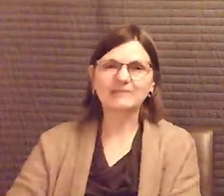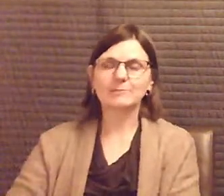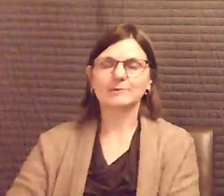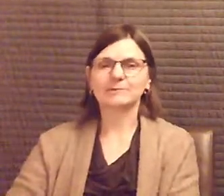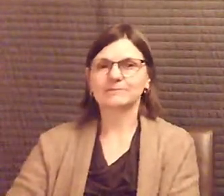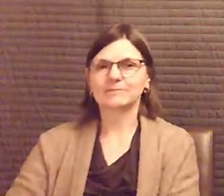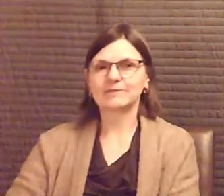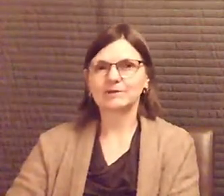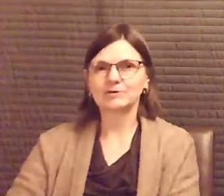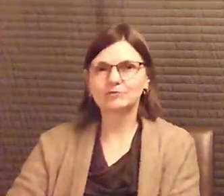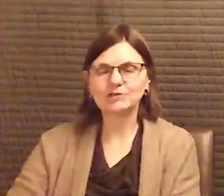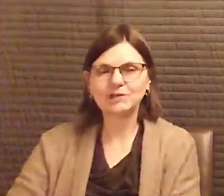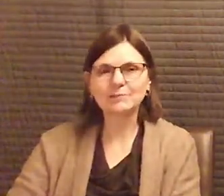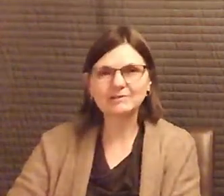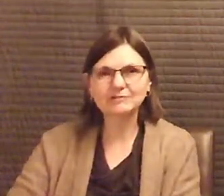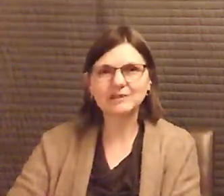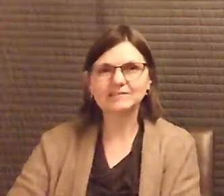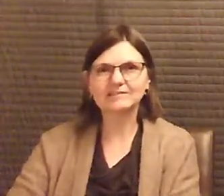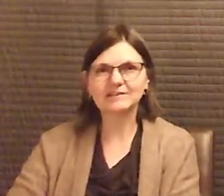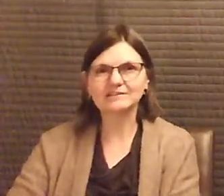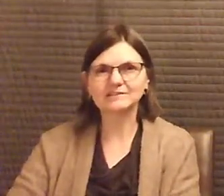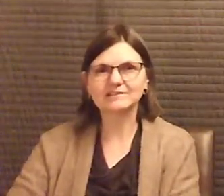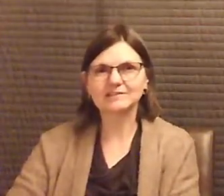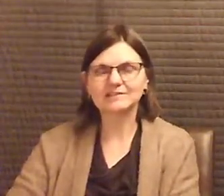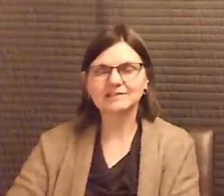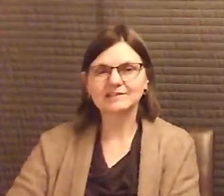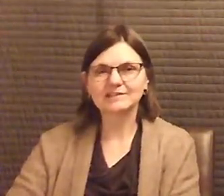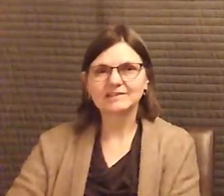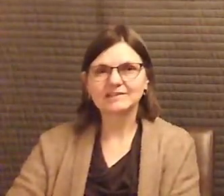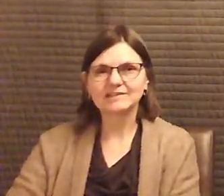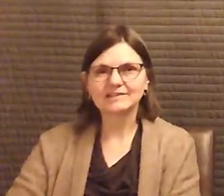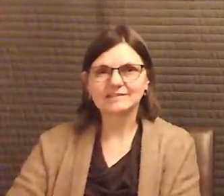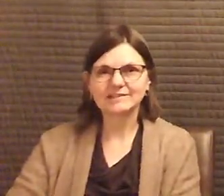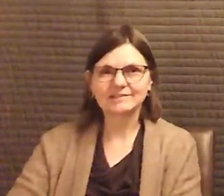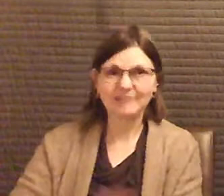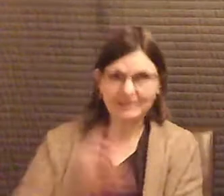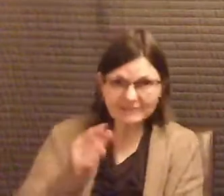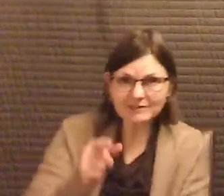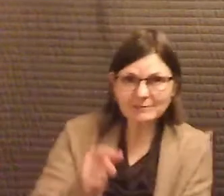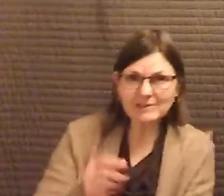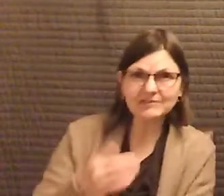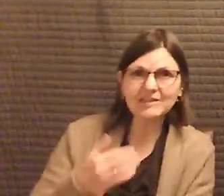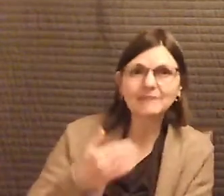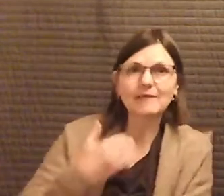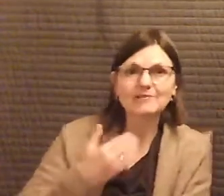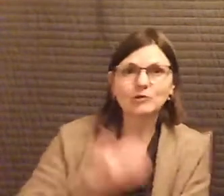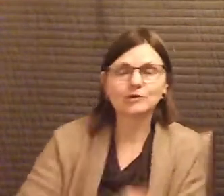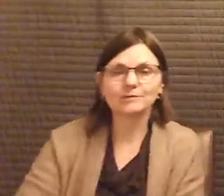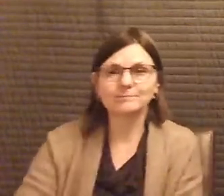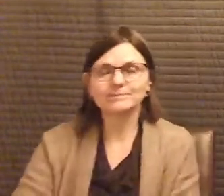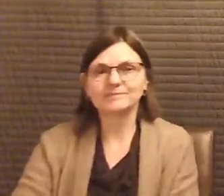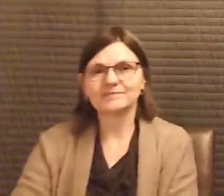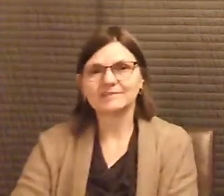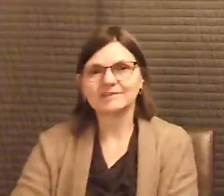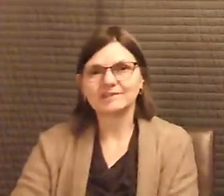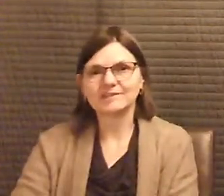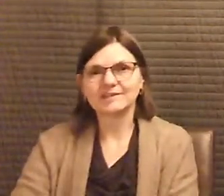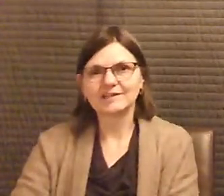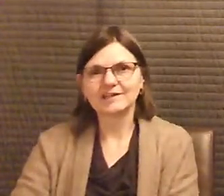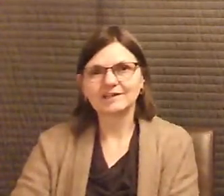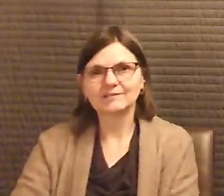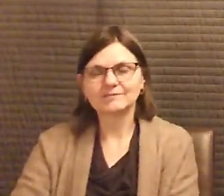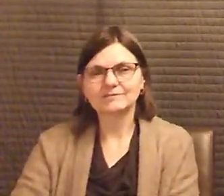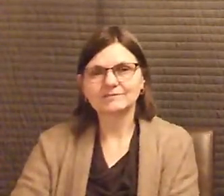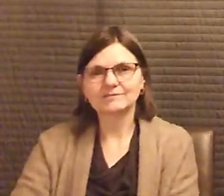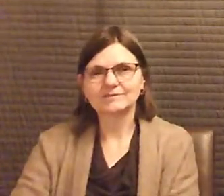respect en de churchills de gemeente via de church audio maar dat is te weten we niet bij hoor victorious